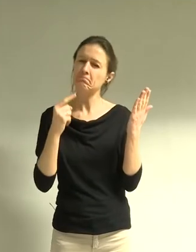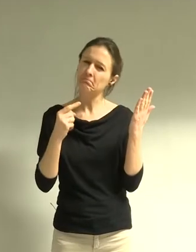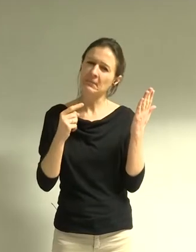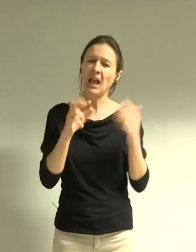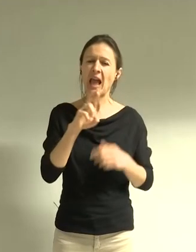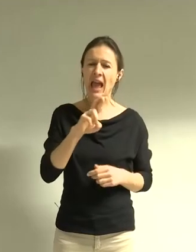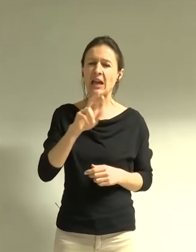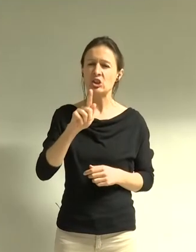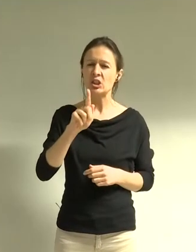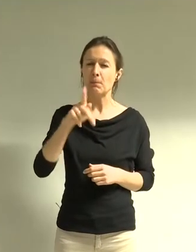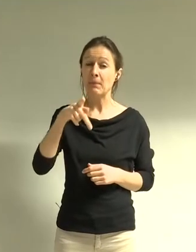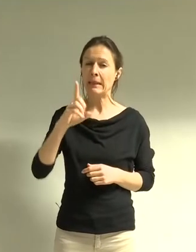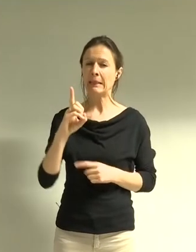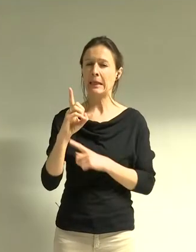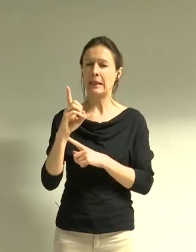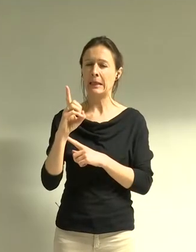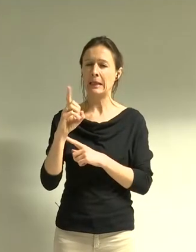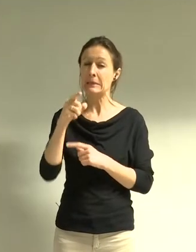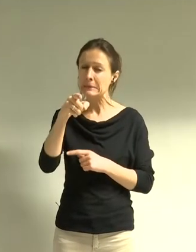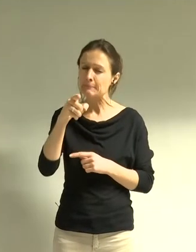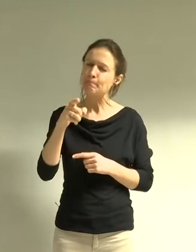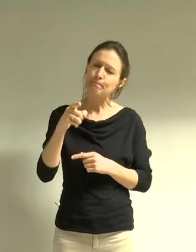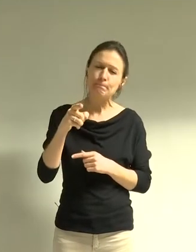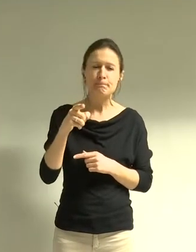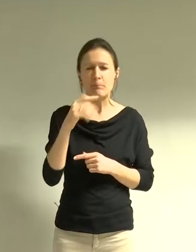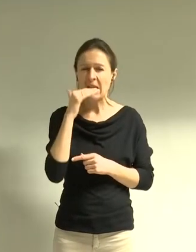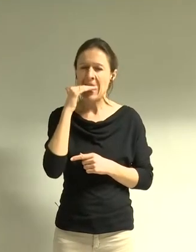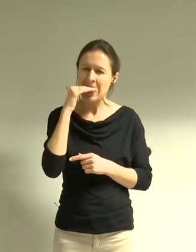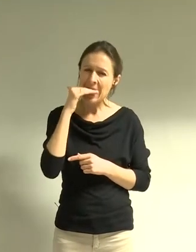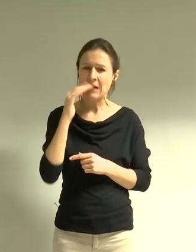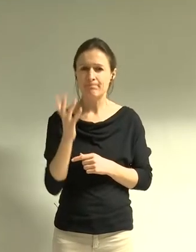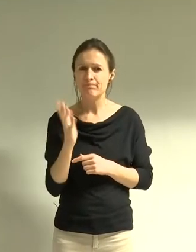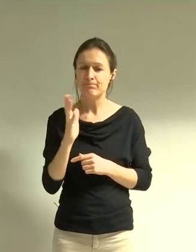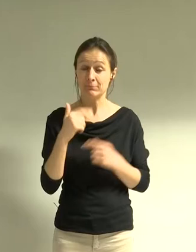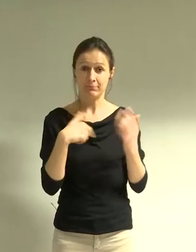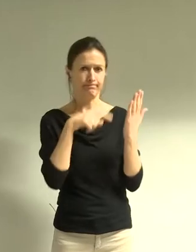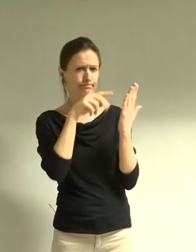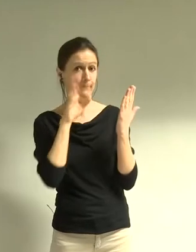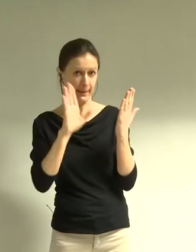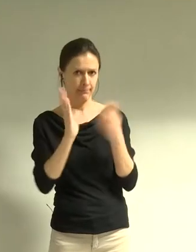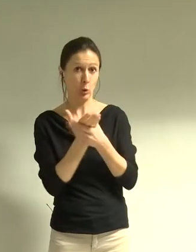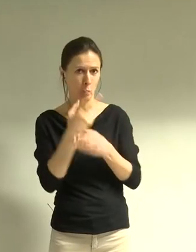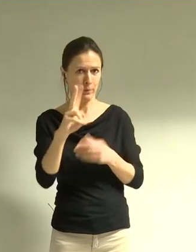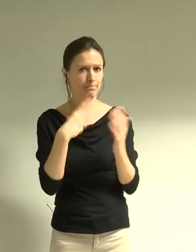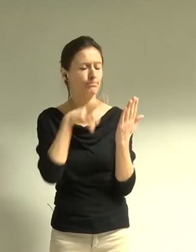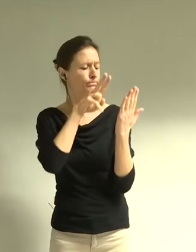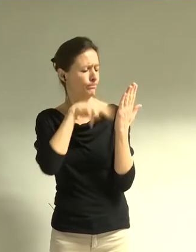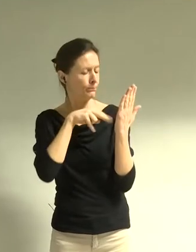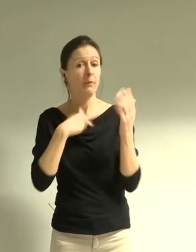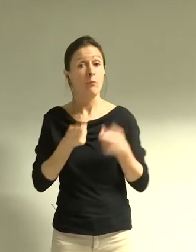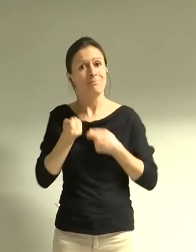gpd si je reprends votre charte donc vous obligez les cci à